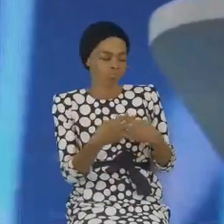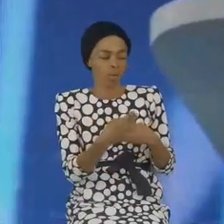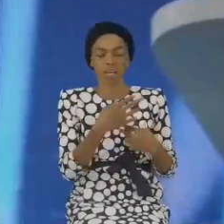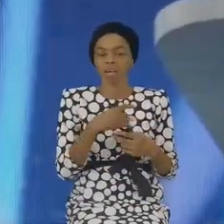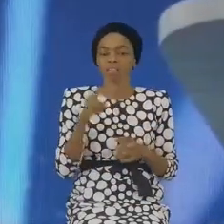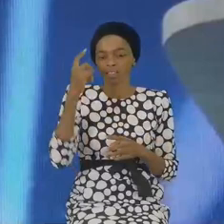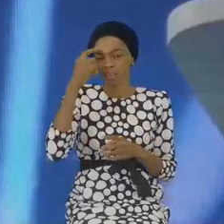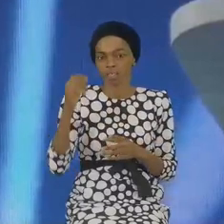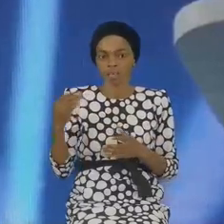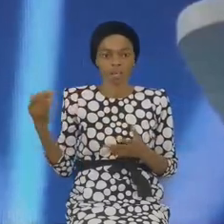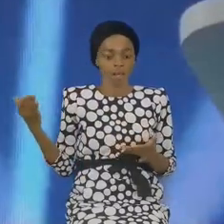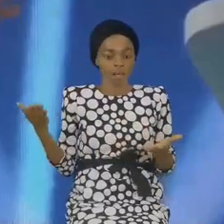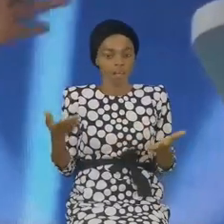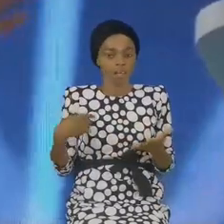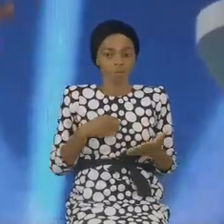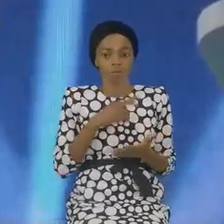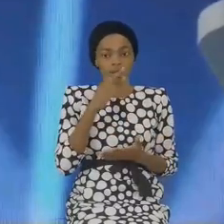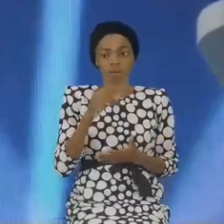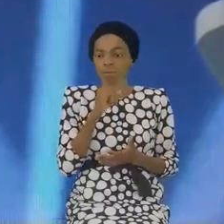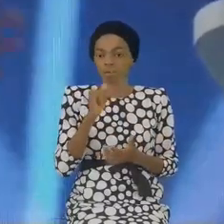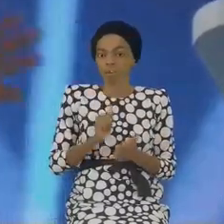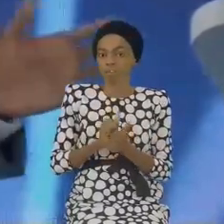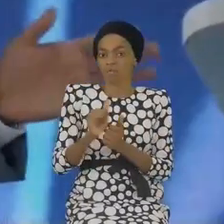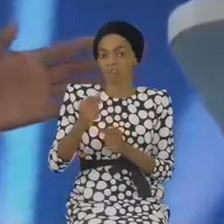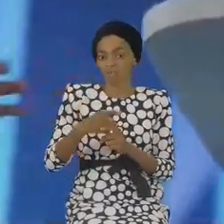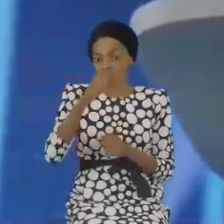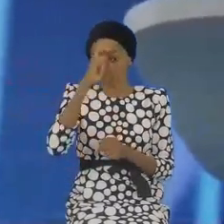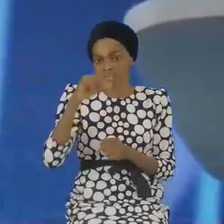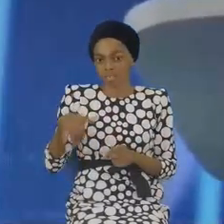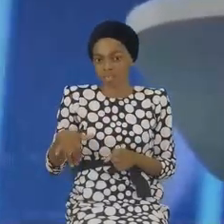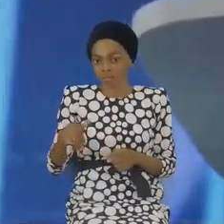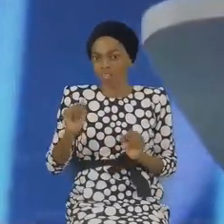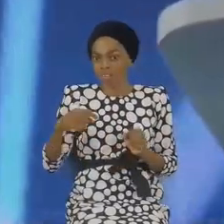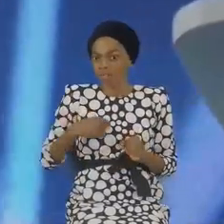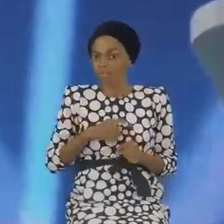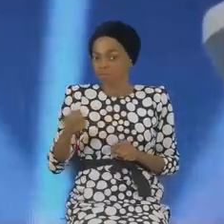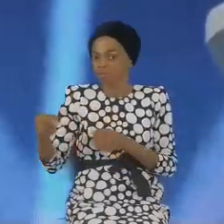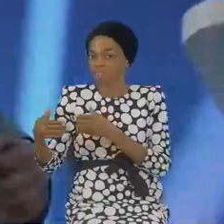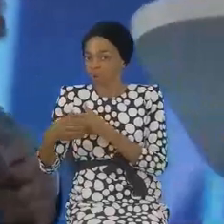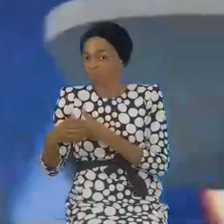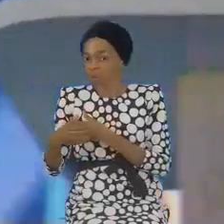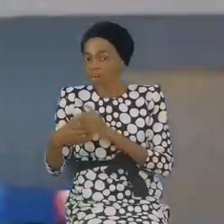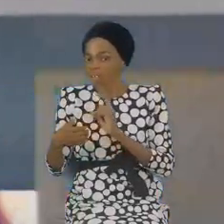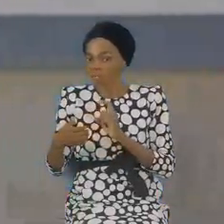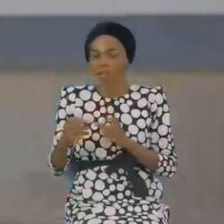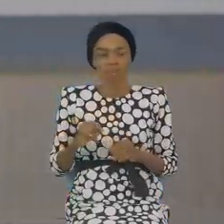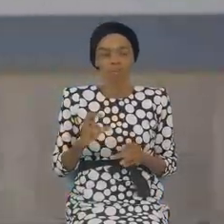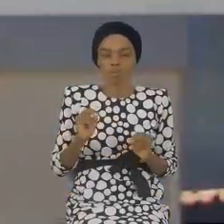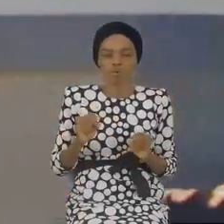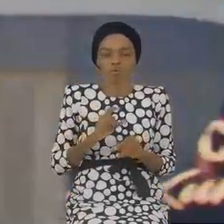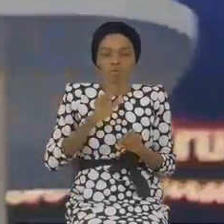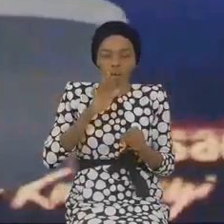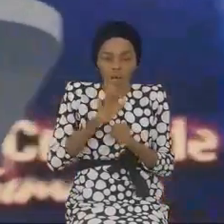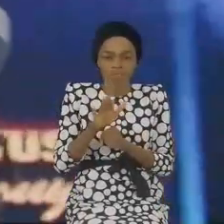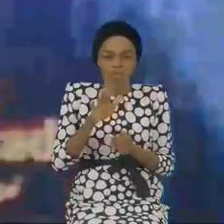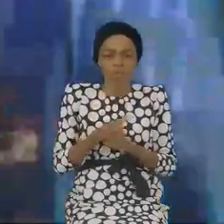disent « Ah, que nous ne sommes pas loin d'Égypte encore. Est-ce que nous pouvons encore repartir en arrière ?» La prédication adéquate